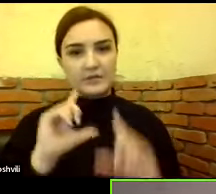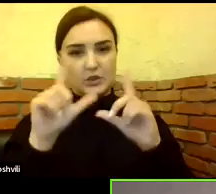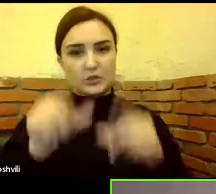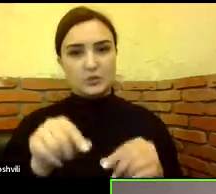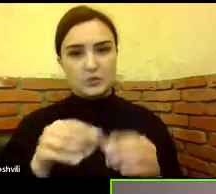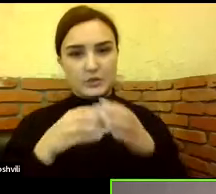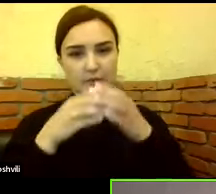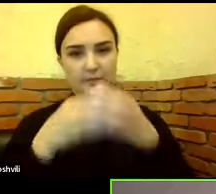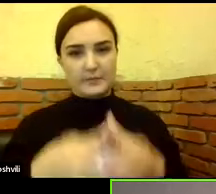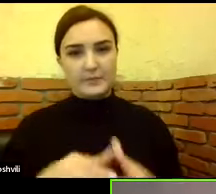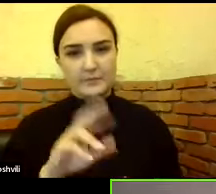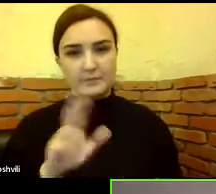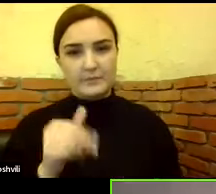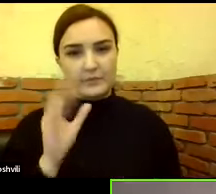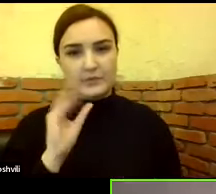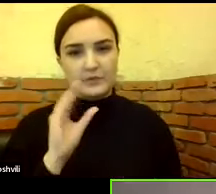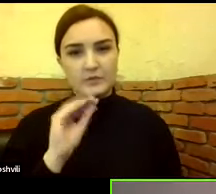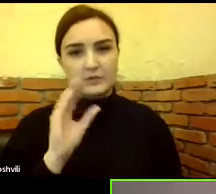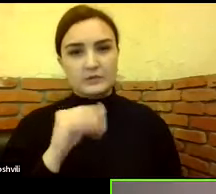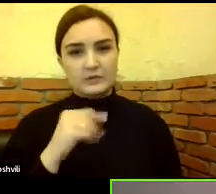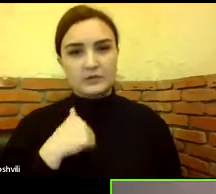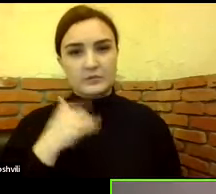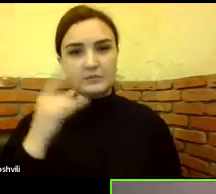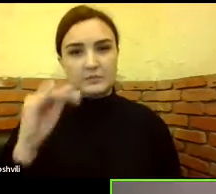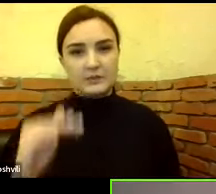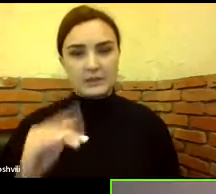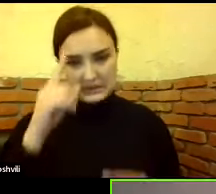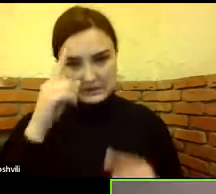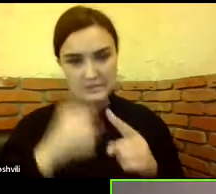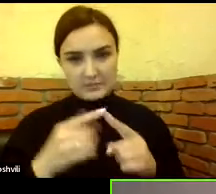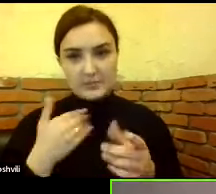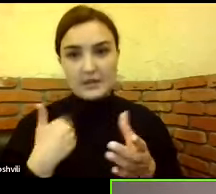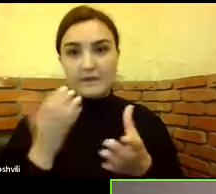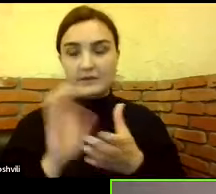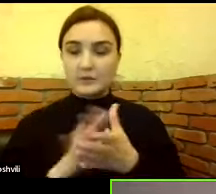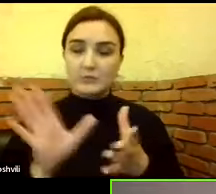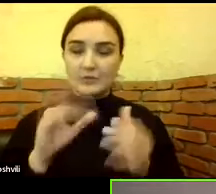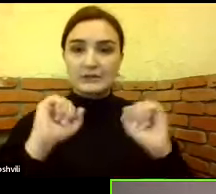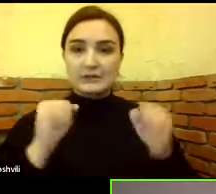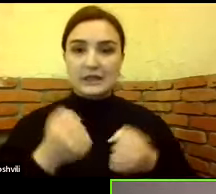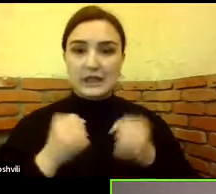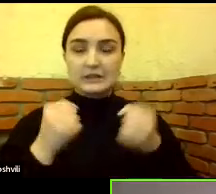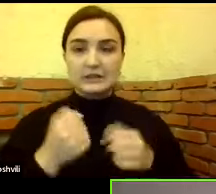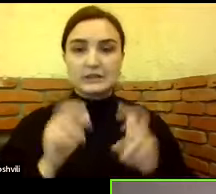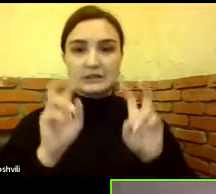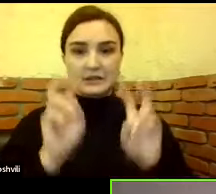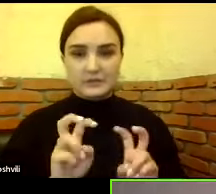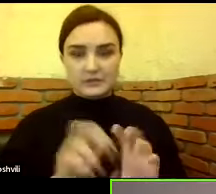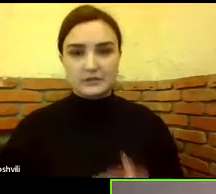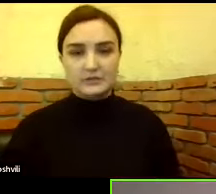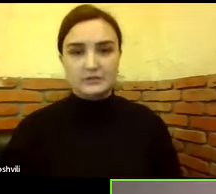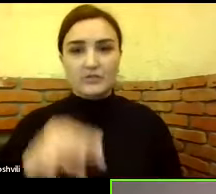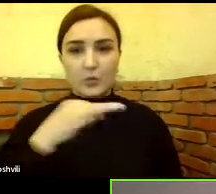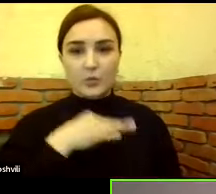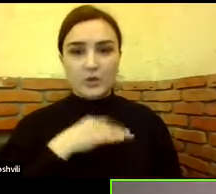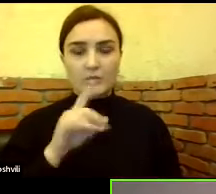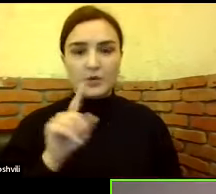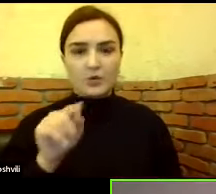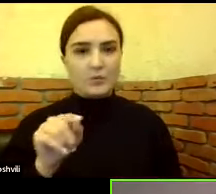გაგაცნობთ ჩემი პატარა ძმა და უთხარი რომ მოდი საქანელებზე დავცხდეთ ან ძალიან ჩუმად მეუნება არის